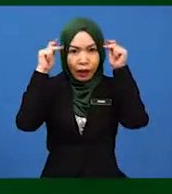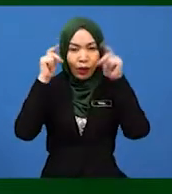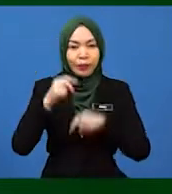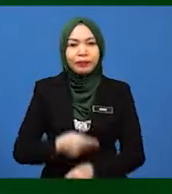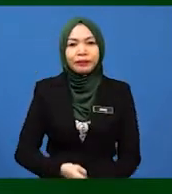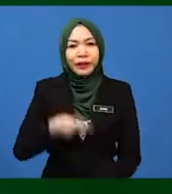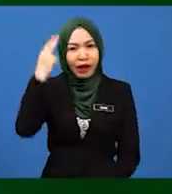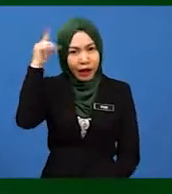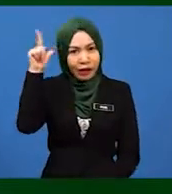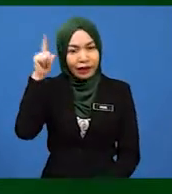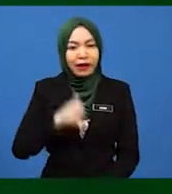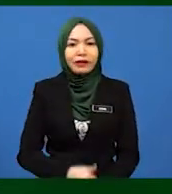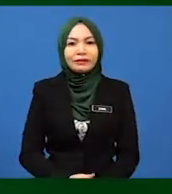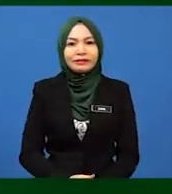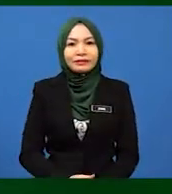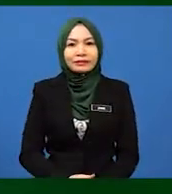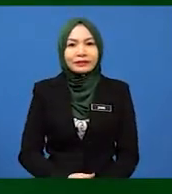hairan, teruja,